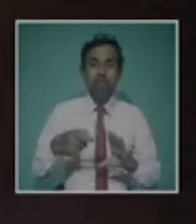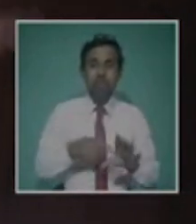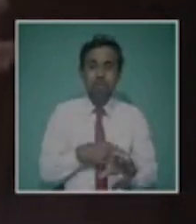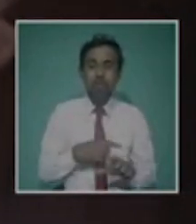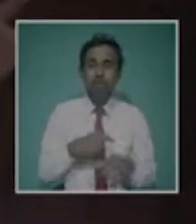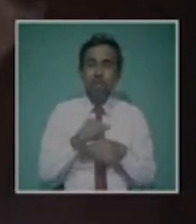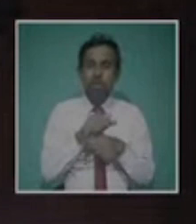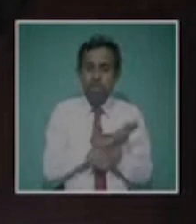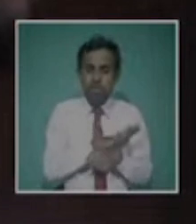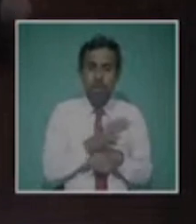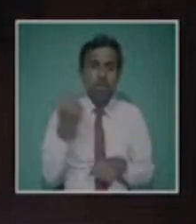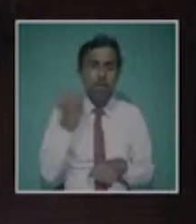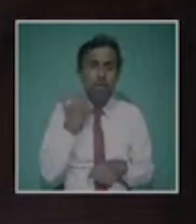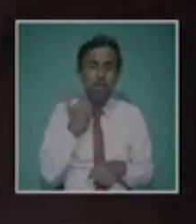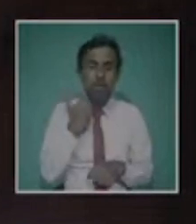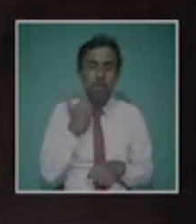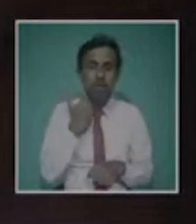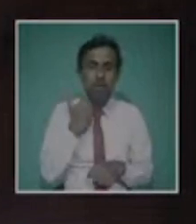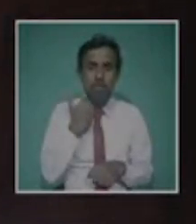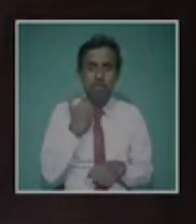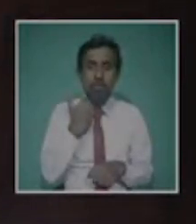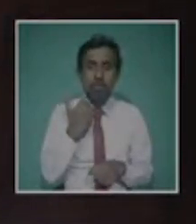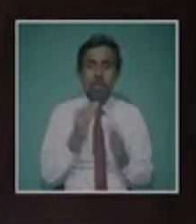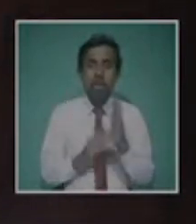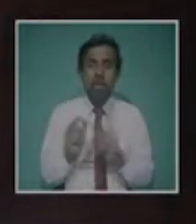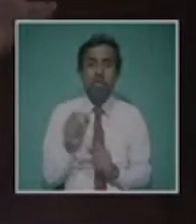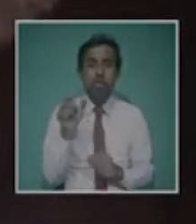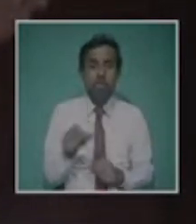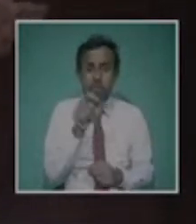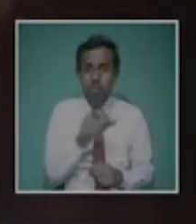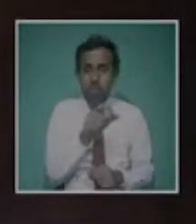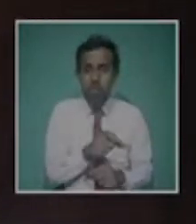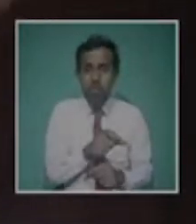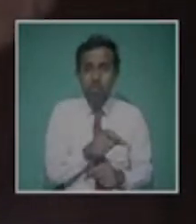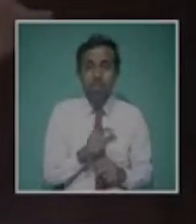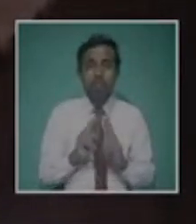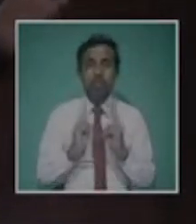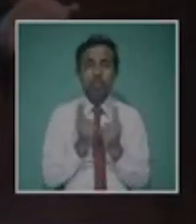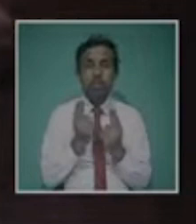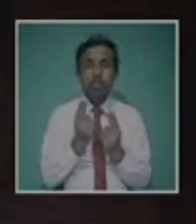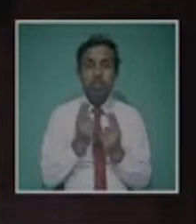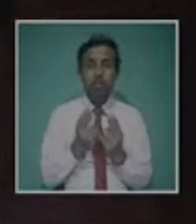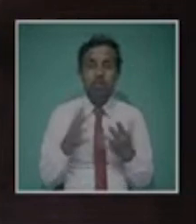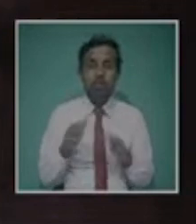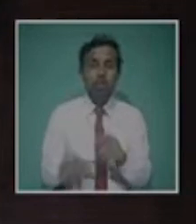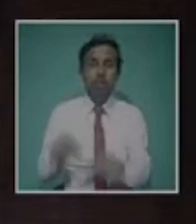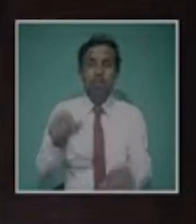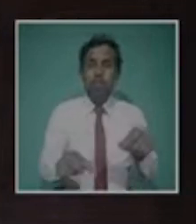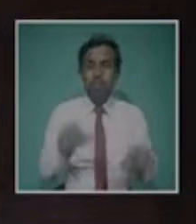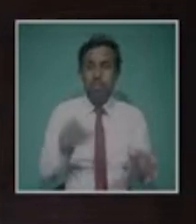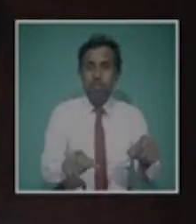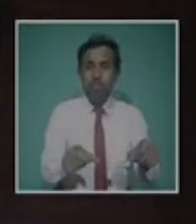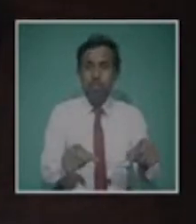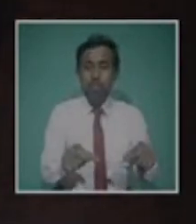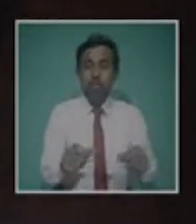இந்த அமைச்சர்கள் இன்று குவாரண்டைன் செய்யப்பட்டிருக்கின்றார்கள் கொழும்பிலே. இவர்களுக்கு ஊருக்கு சென்று மக்கள் மத்தியிலே சென்று மக்களிடம் வாக்கு